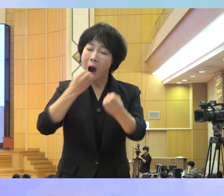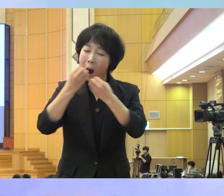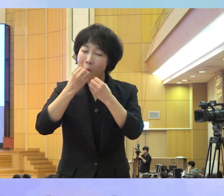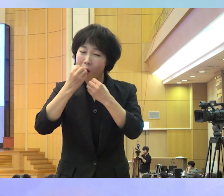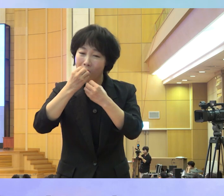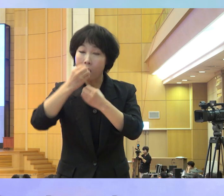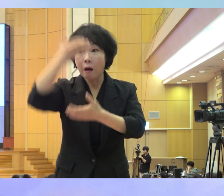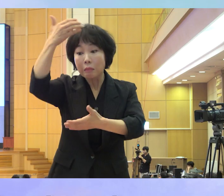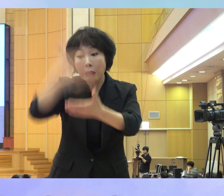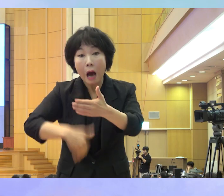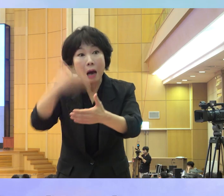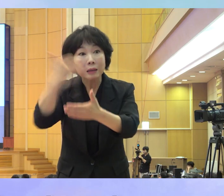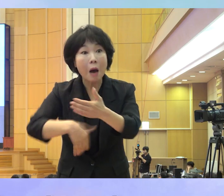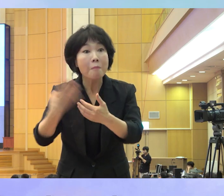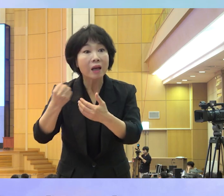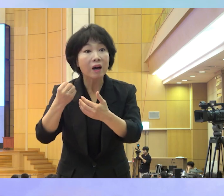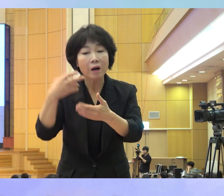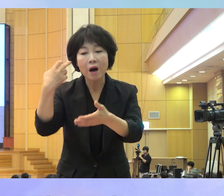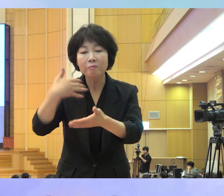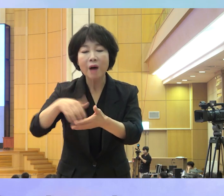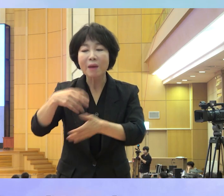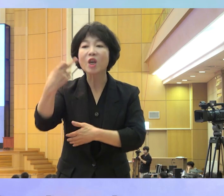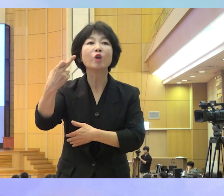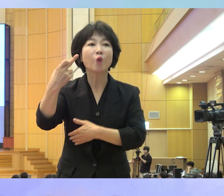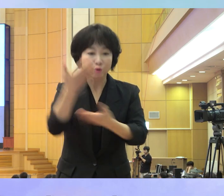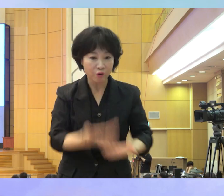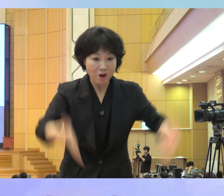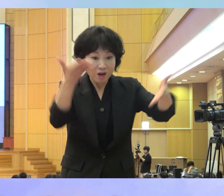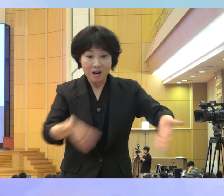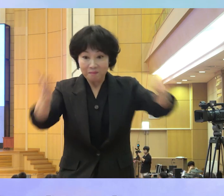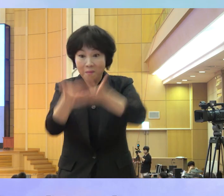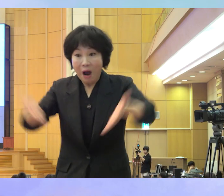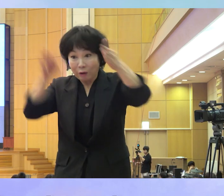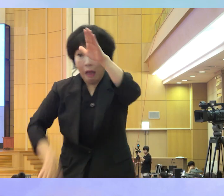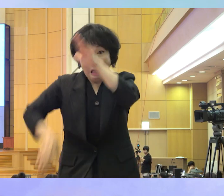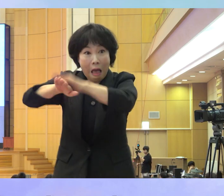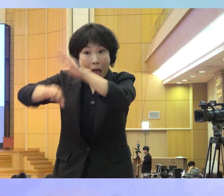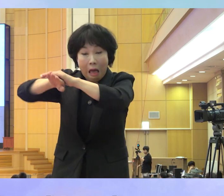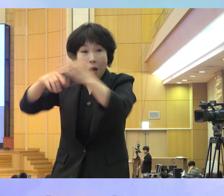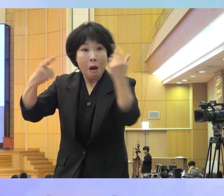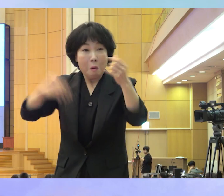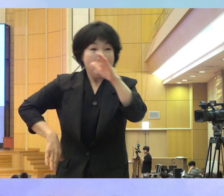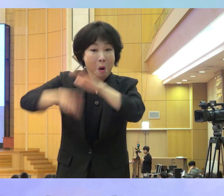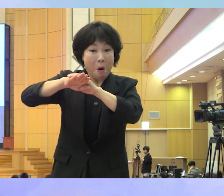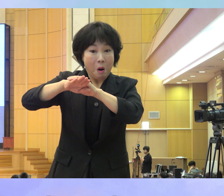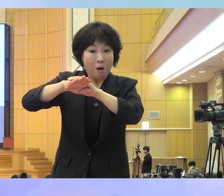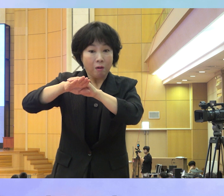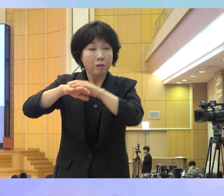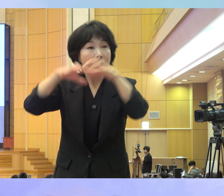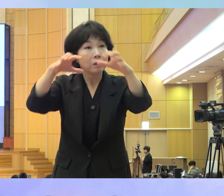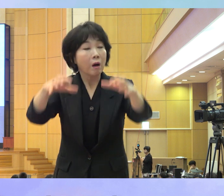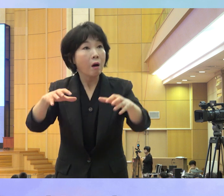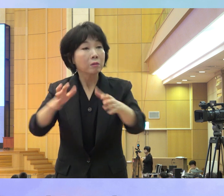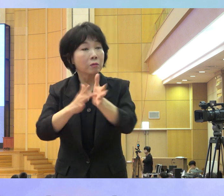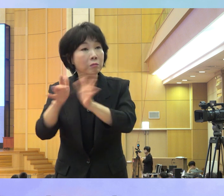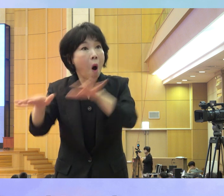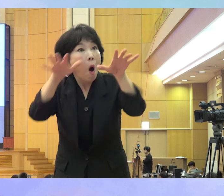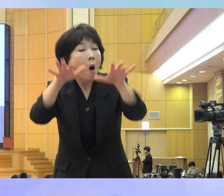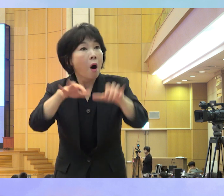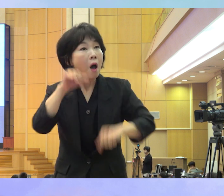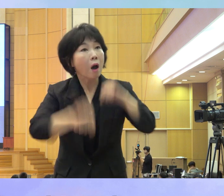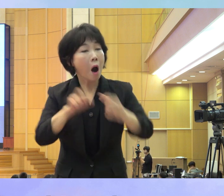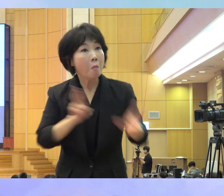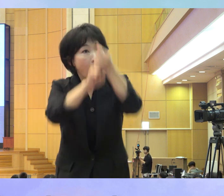조각이 12바구니에 찼더라. 그 사람들이 예수께서 행하신 이 표적을 보고 말하되,